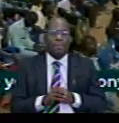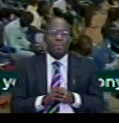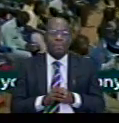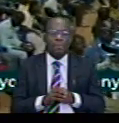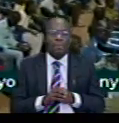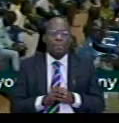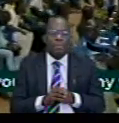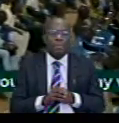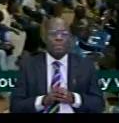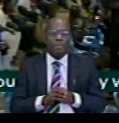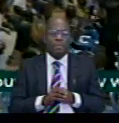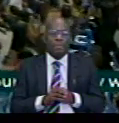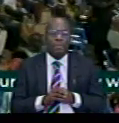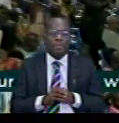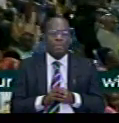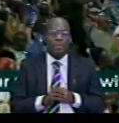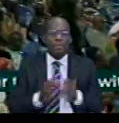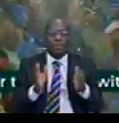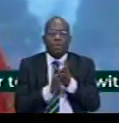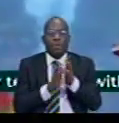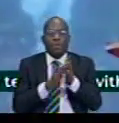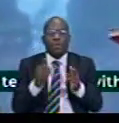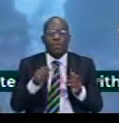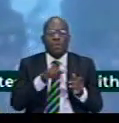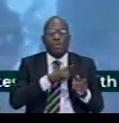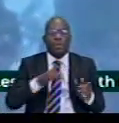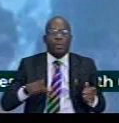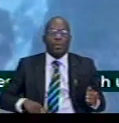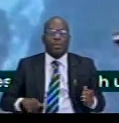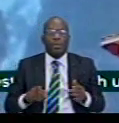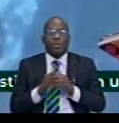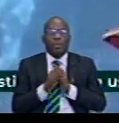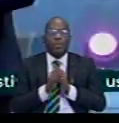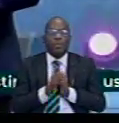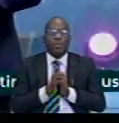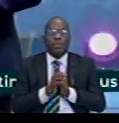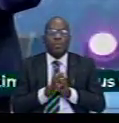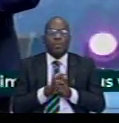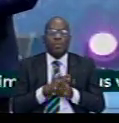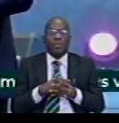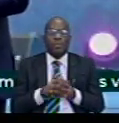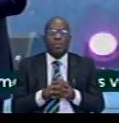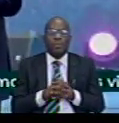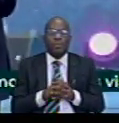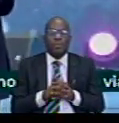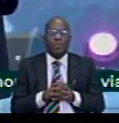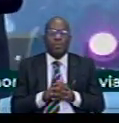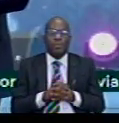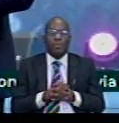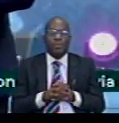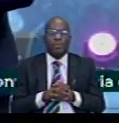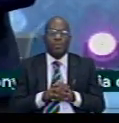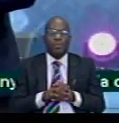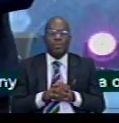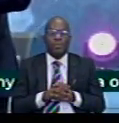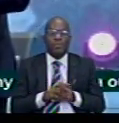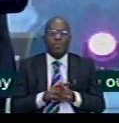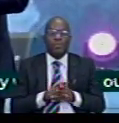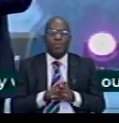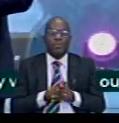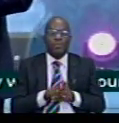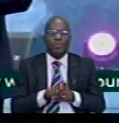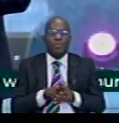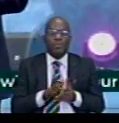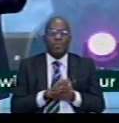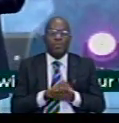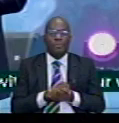Gloire à Dieu. Notre sœur ici, voici son témoignage. Elle se sentait bien avant de venir ici à la croisade, mais le